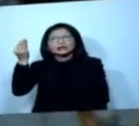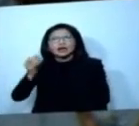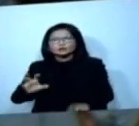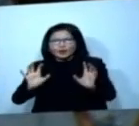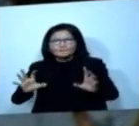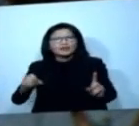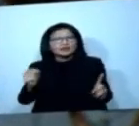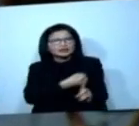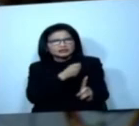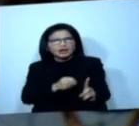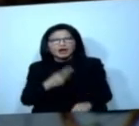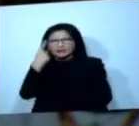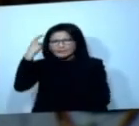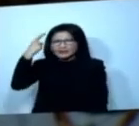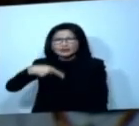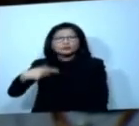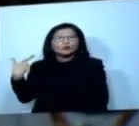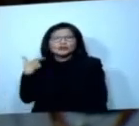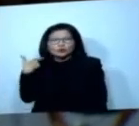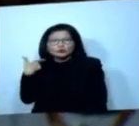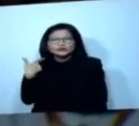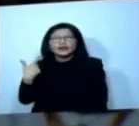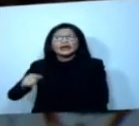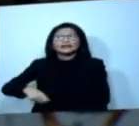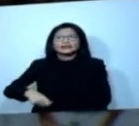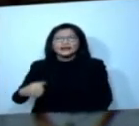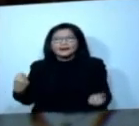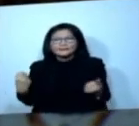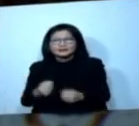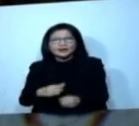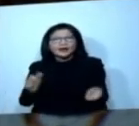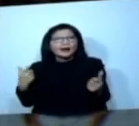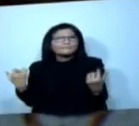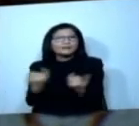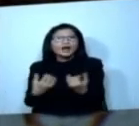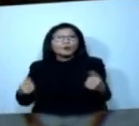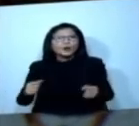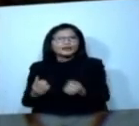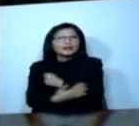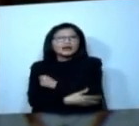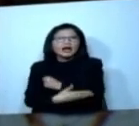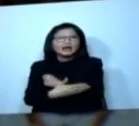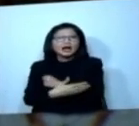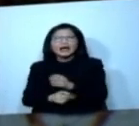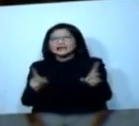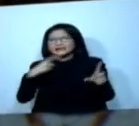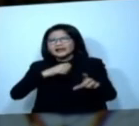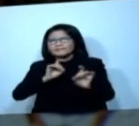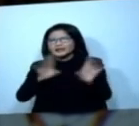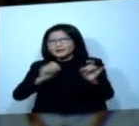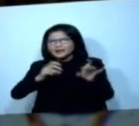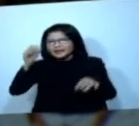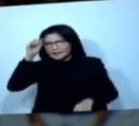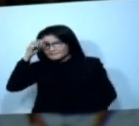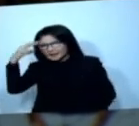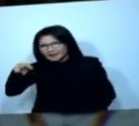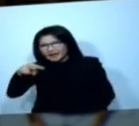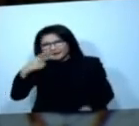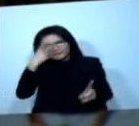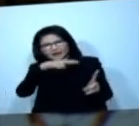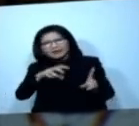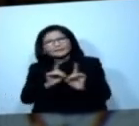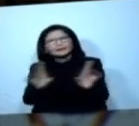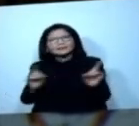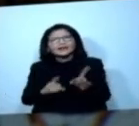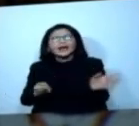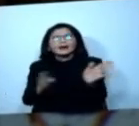seolah angka-angka itu sahih atau valid untuk hasil pemilu yang akan datang. Jadi apa tujuannya mempublish polling itu ke media? Karena